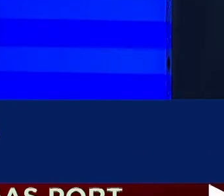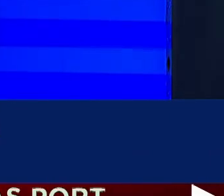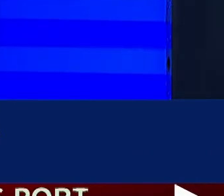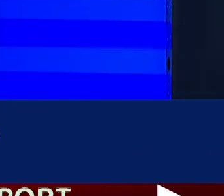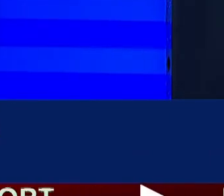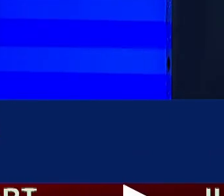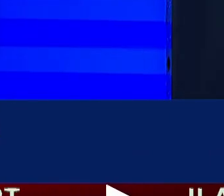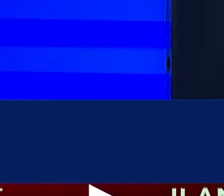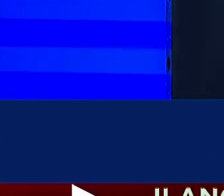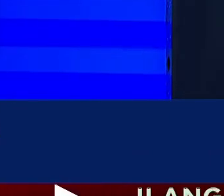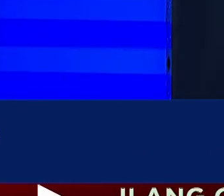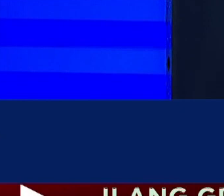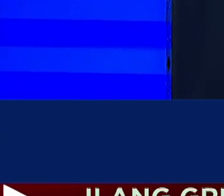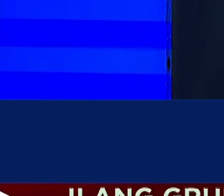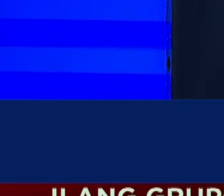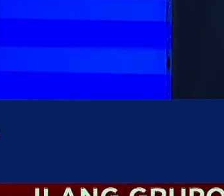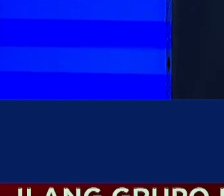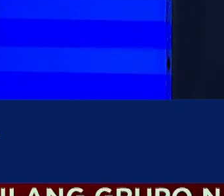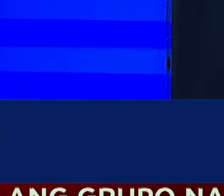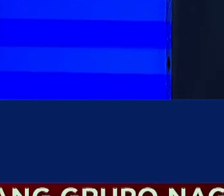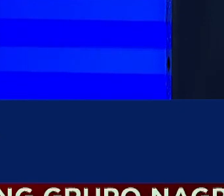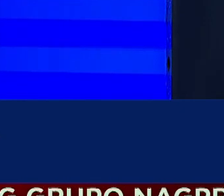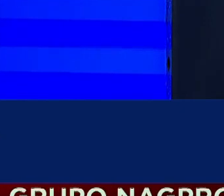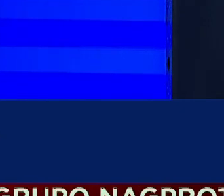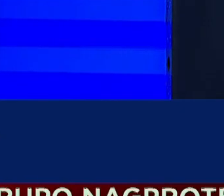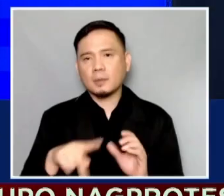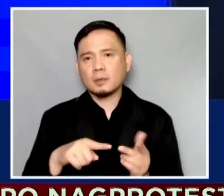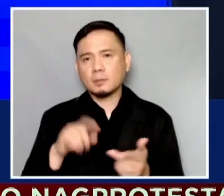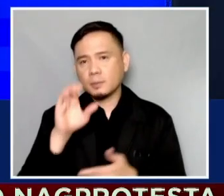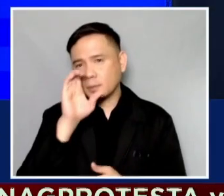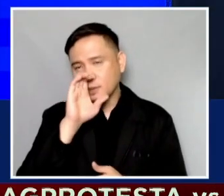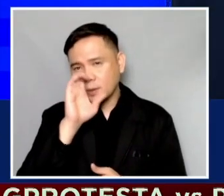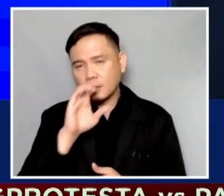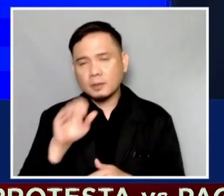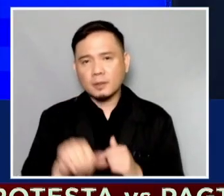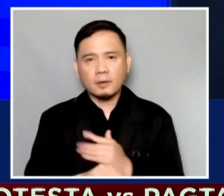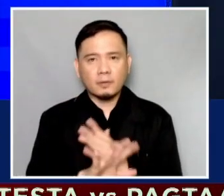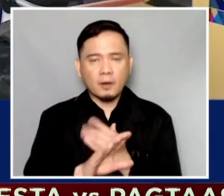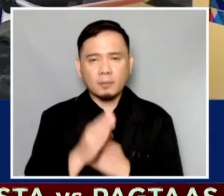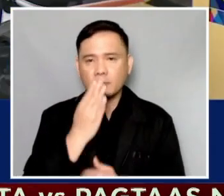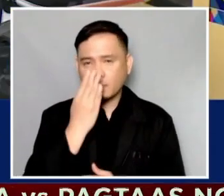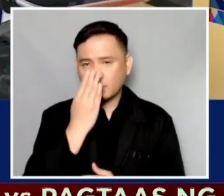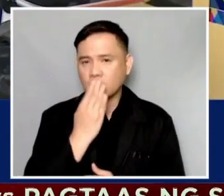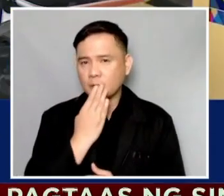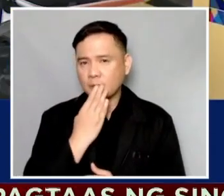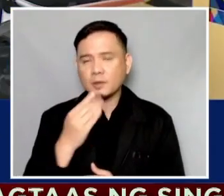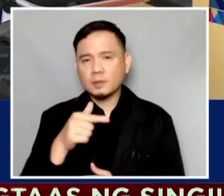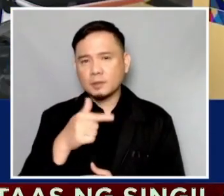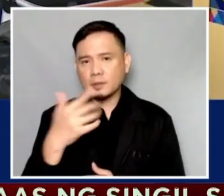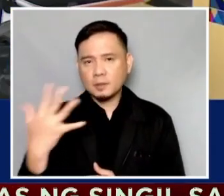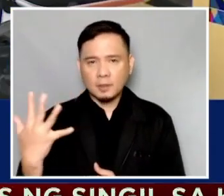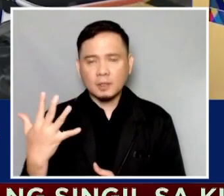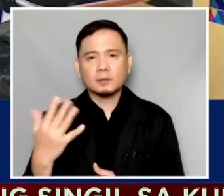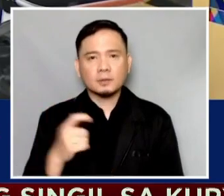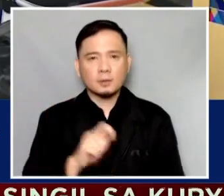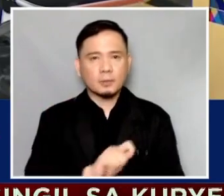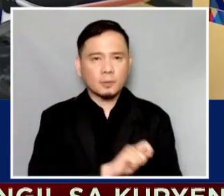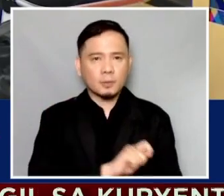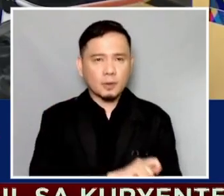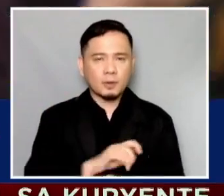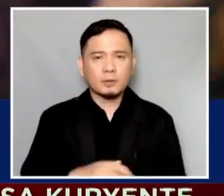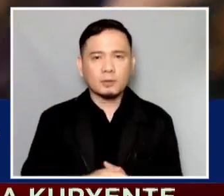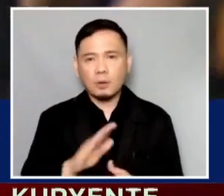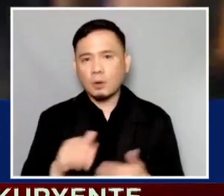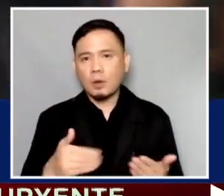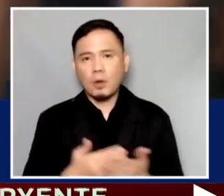Tagbilaran, Puerto Princesa, Cebu, Davao, Bacolod, General Santos City at Tacloban, halos fully booked